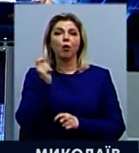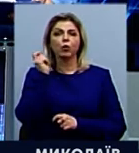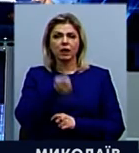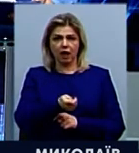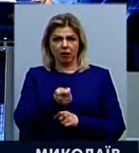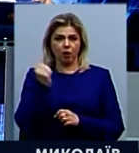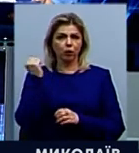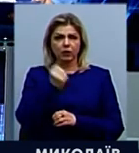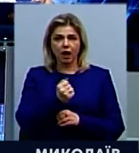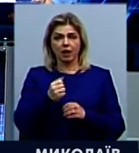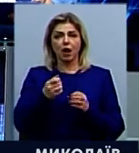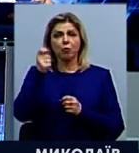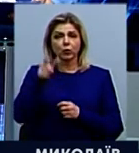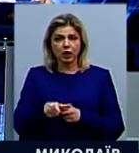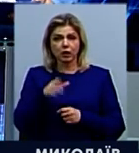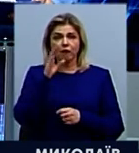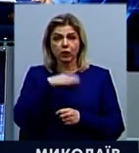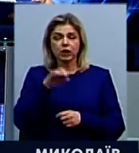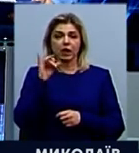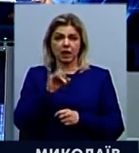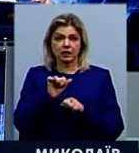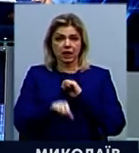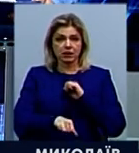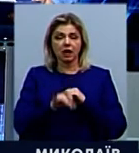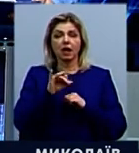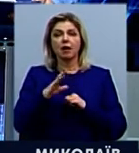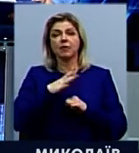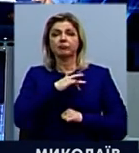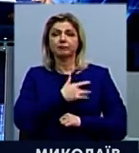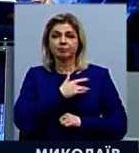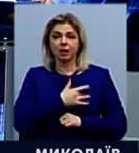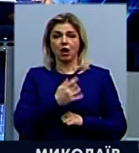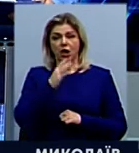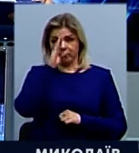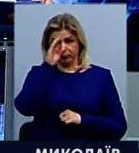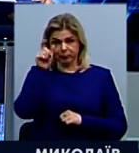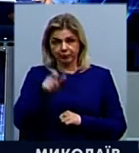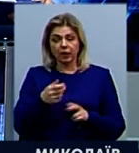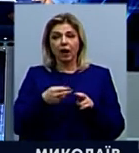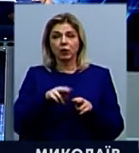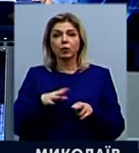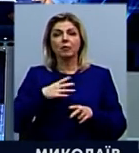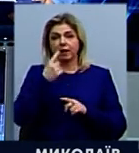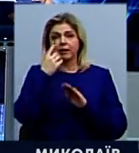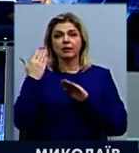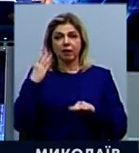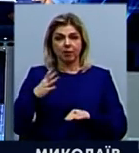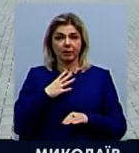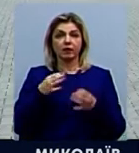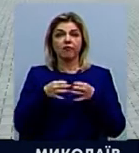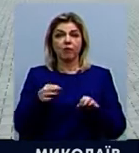та зґвалтував. Правоохоронці підозрюють 29-річного односельця жінки, який нещодавно відбув покарання за аналогічний